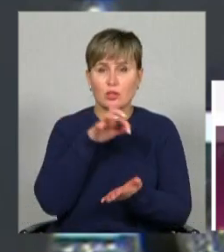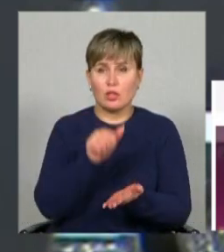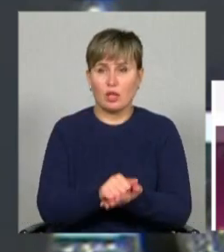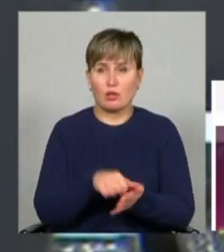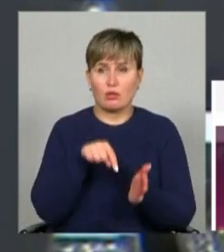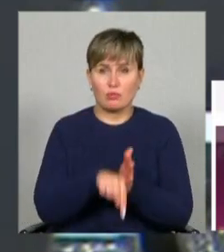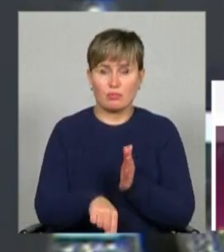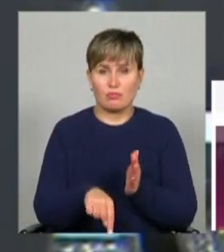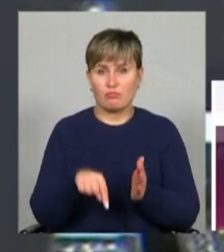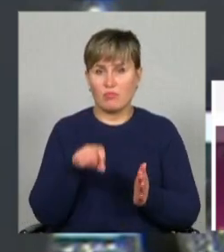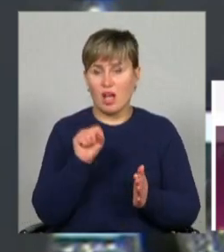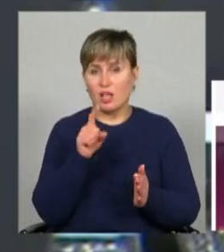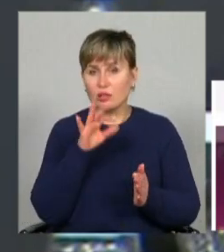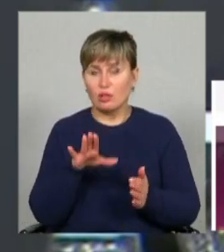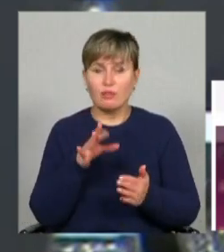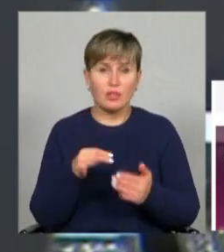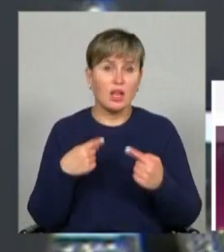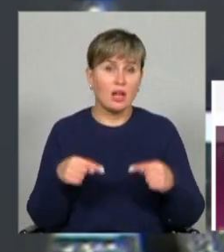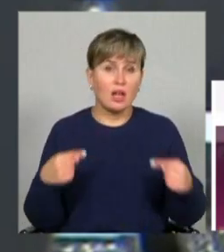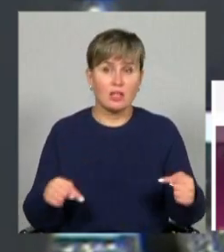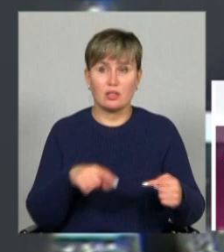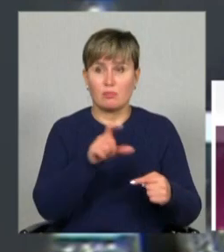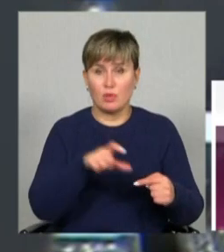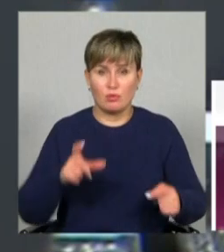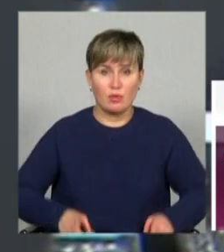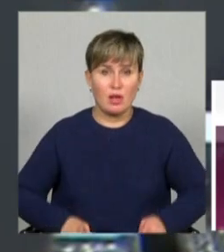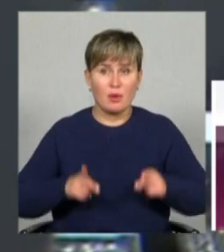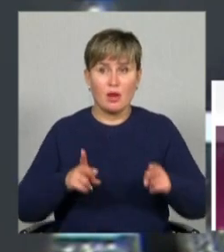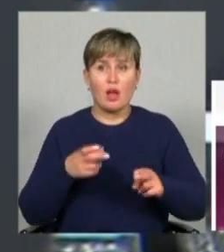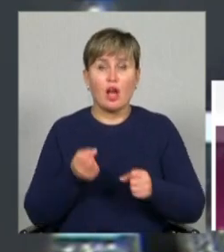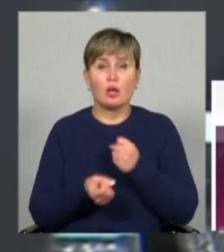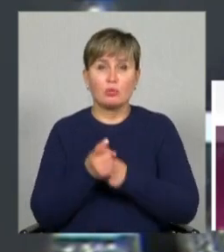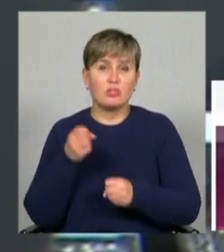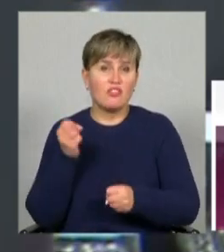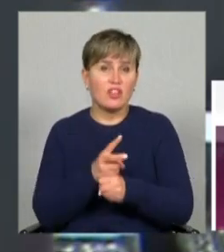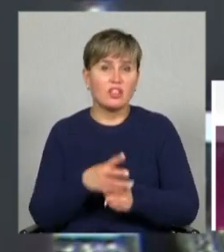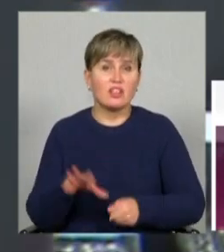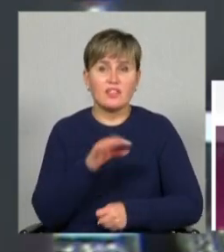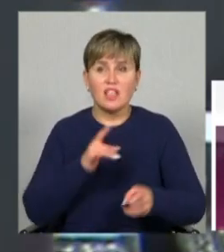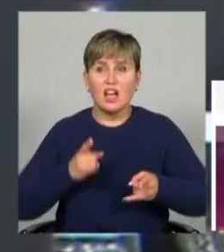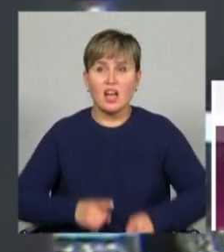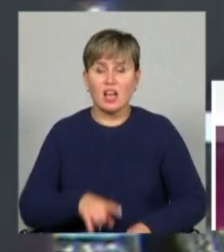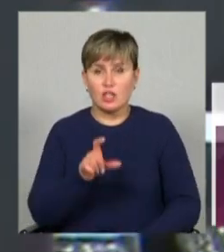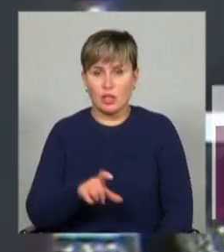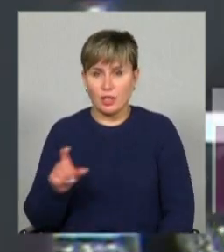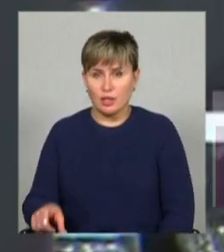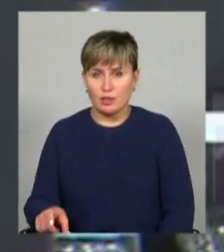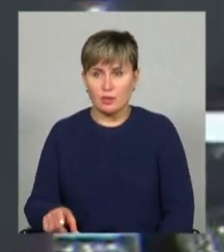батальоном «Азов» и прочими радикалами, откуда выгнали всех рожениц,